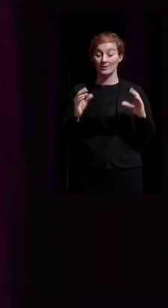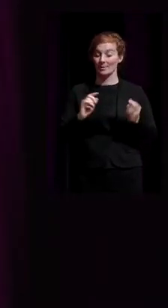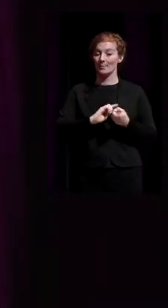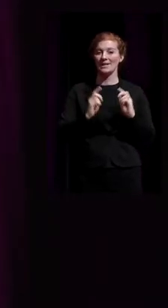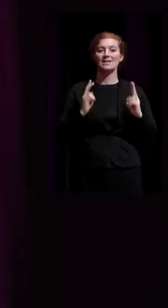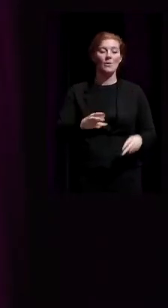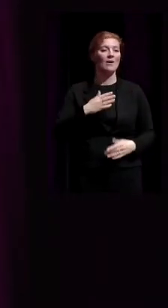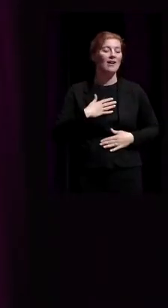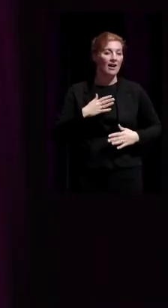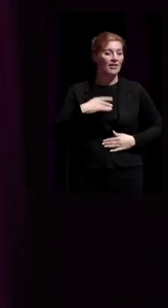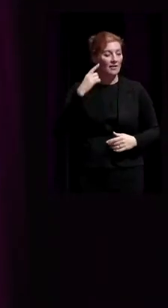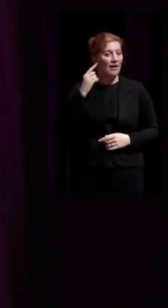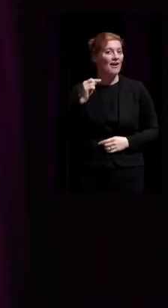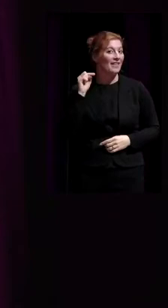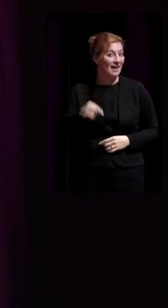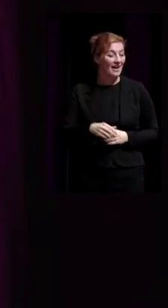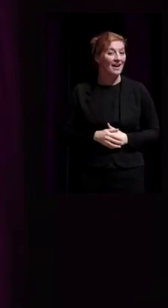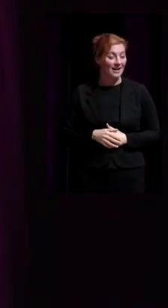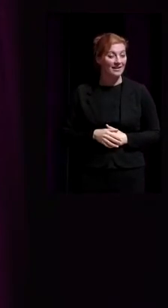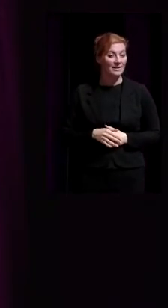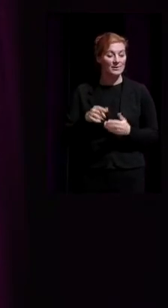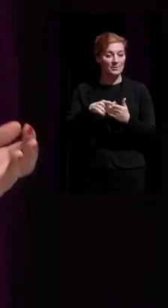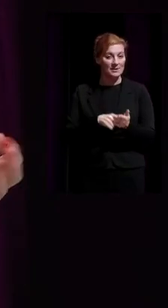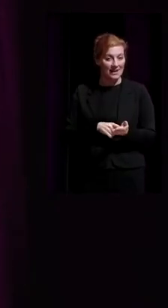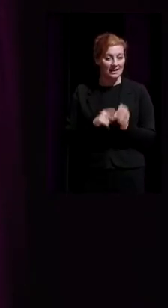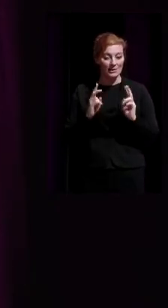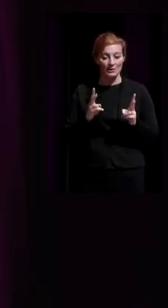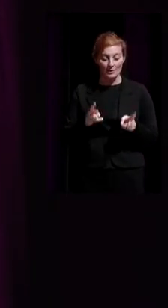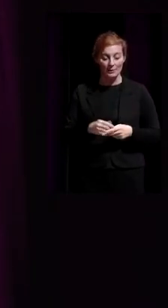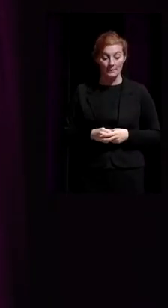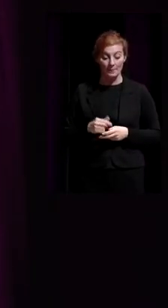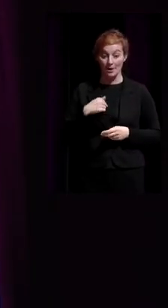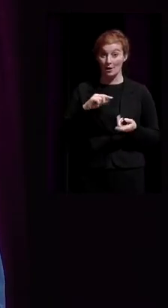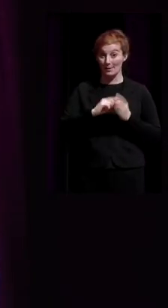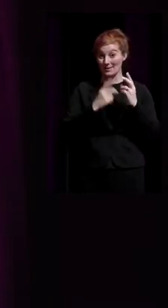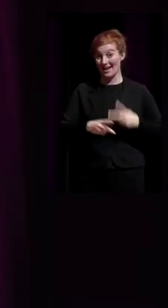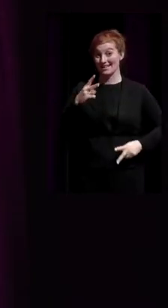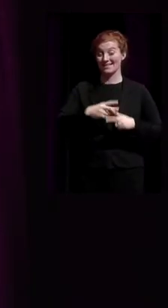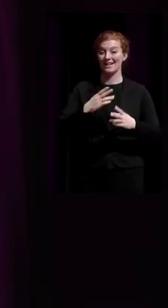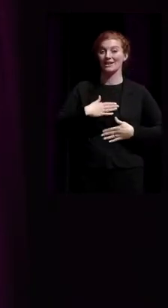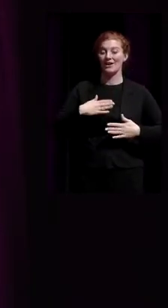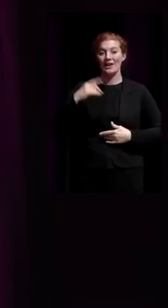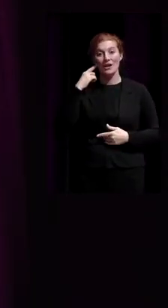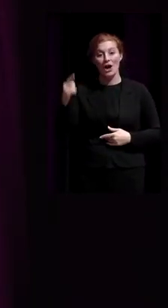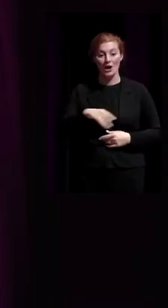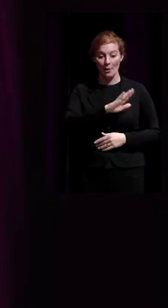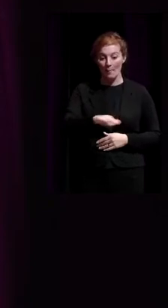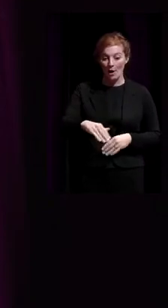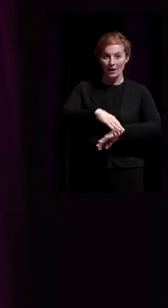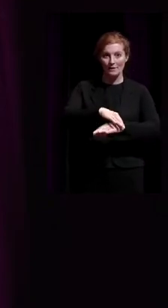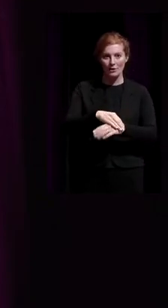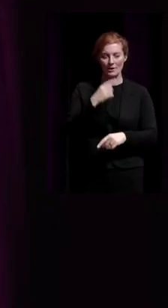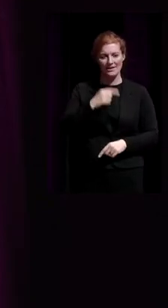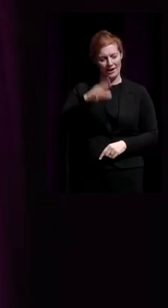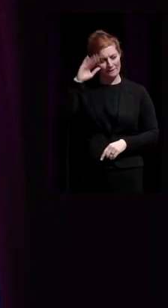höra på det här. Och speciellt också blir jag extra glad av att höra att redan barn i förskolan vet om